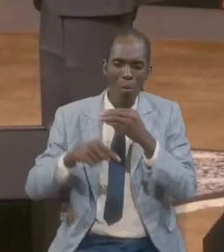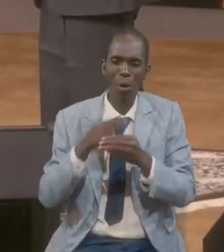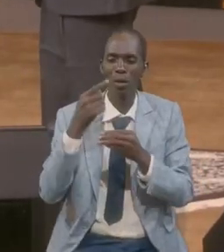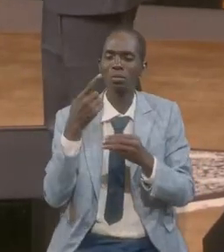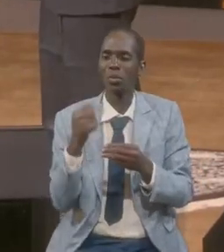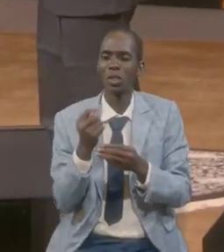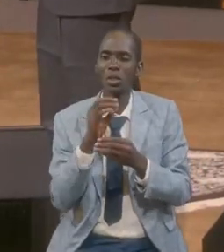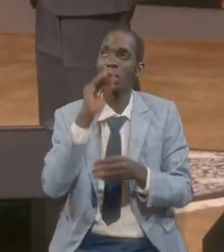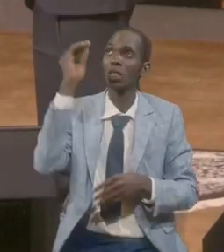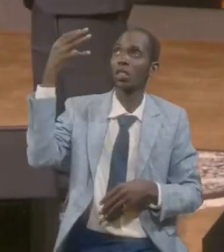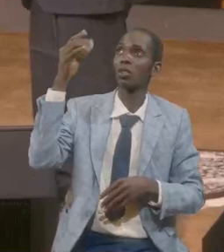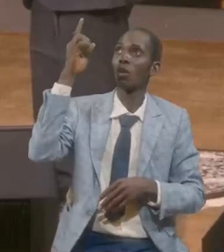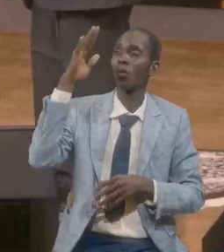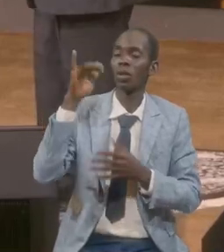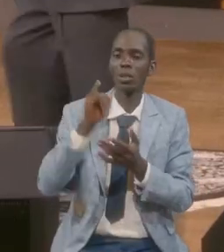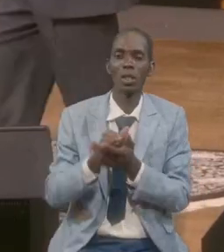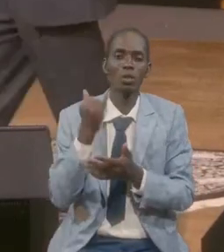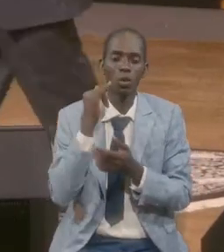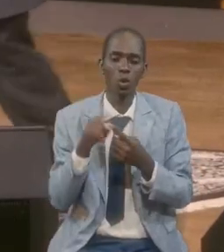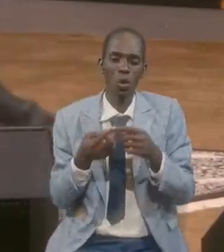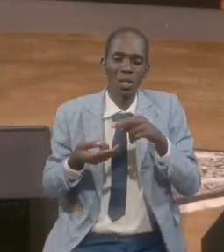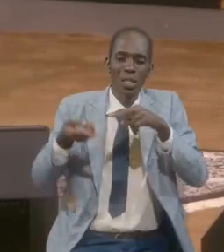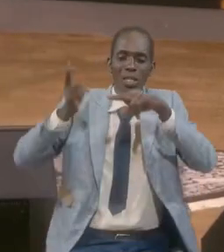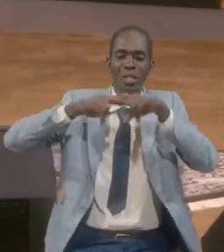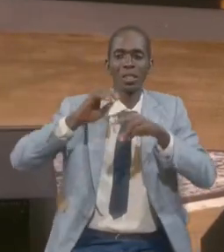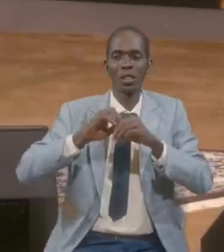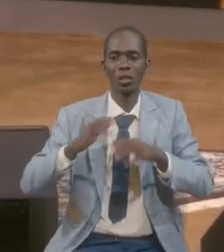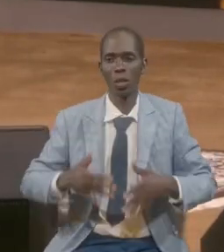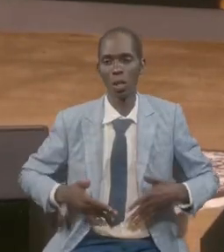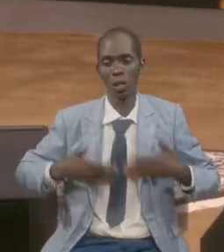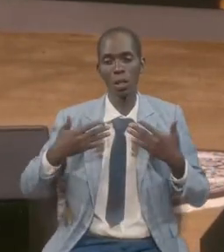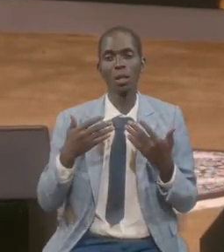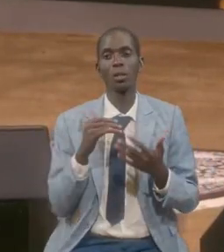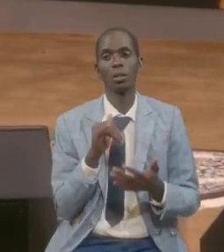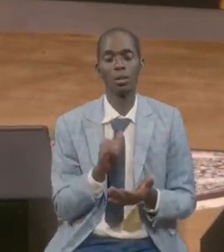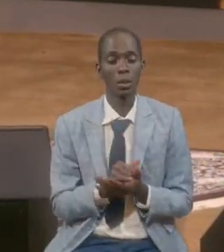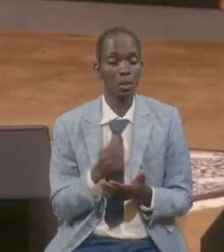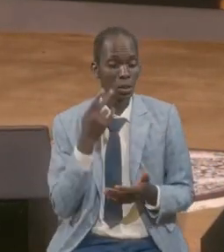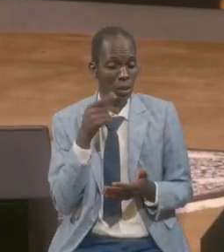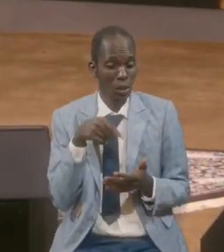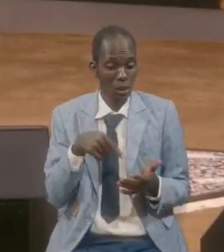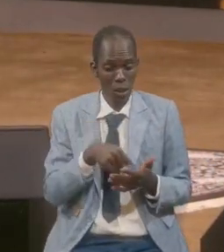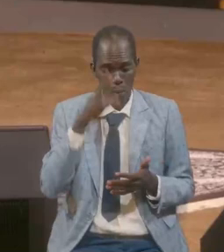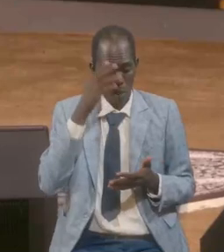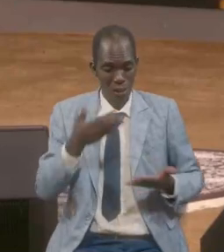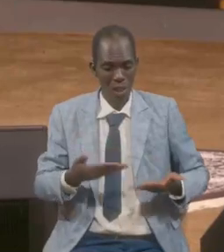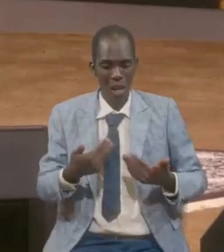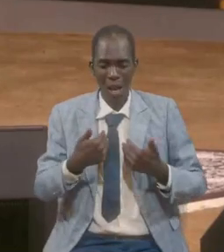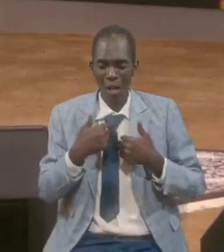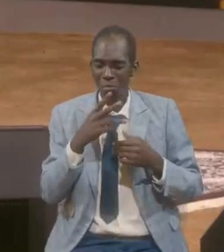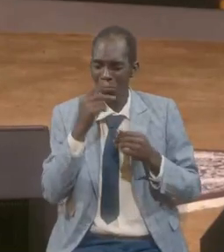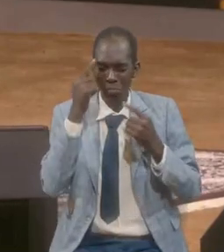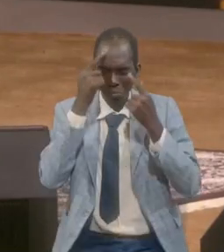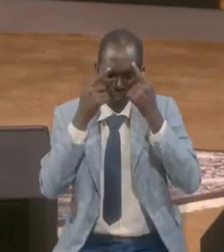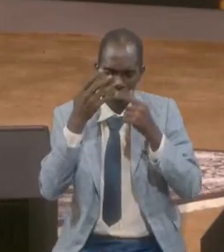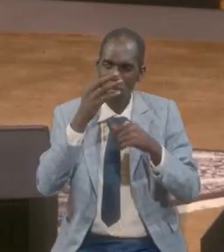va prendre l'ampleur dans votre vie et vous amener au ciel? Mais cet homme, il n'a pas de pensée